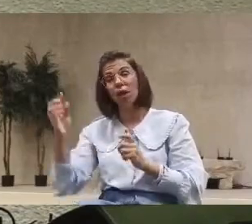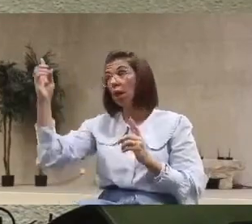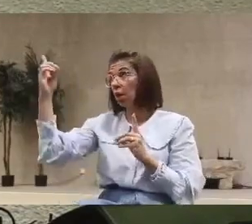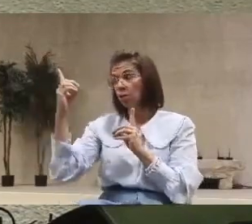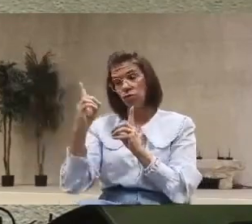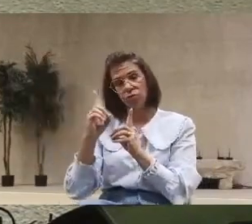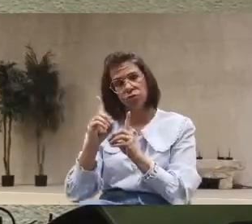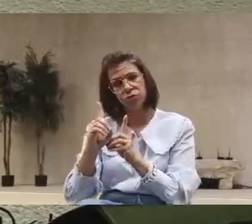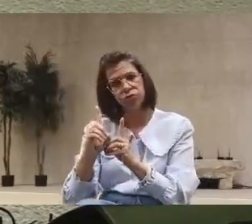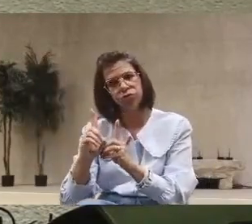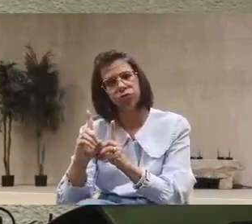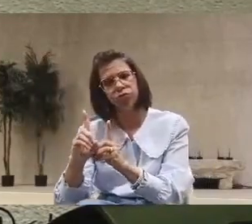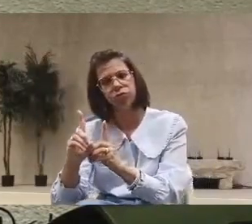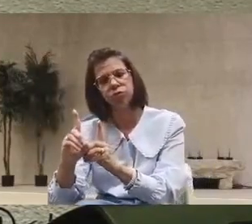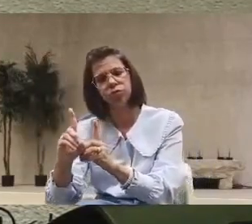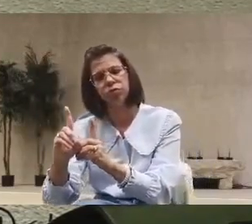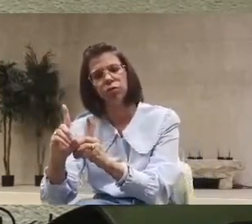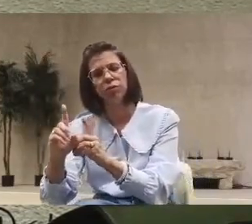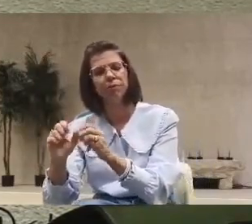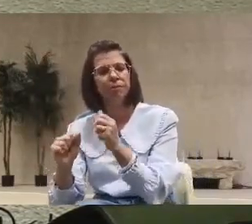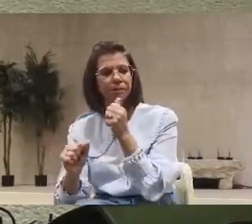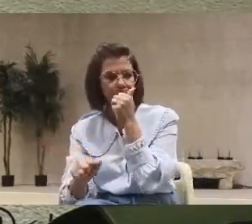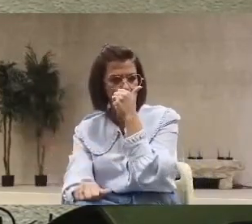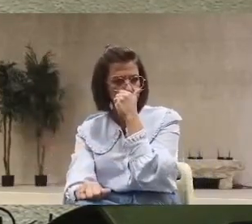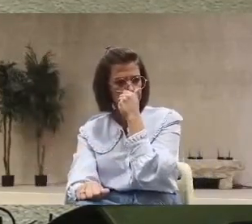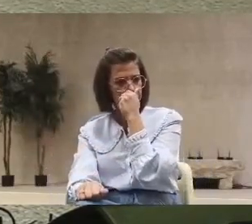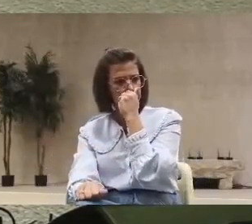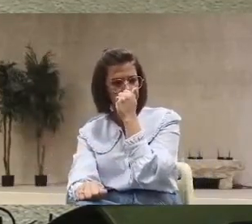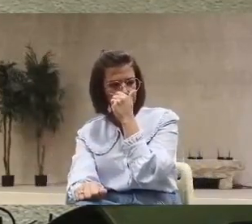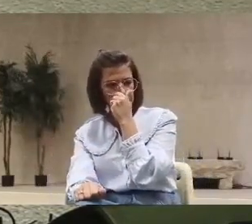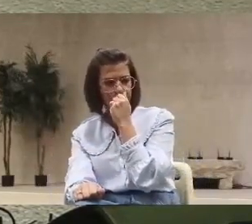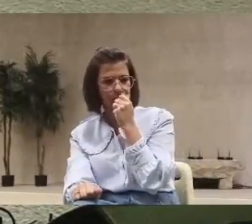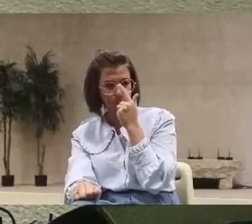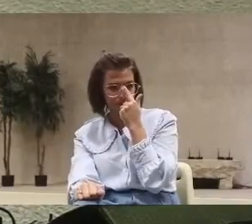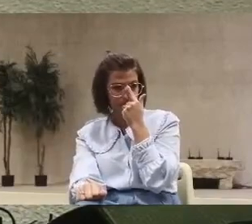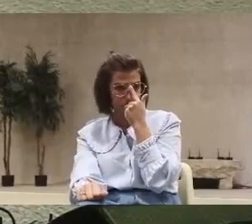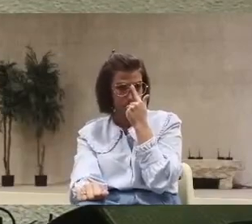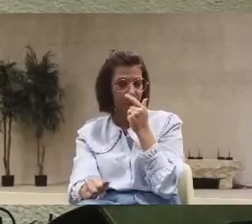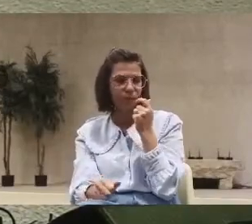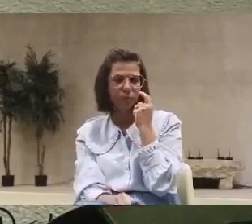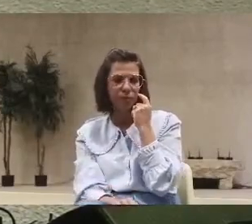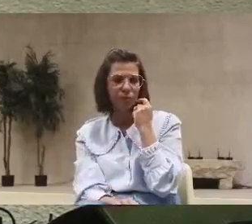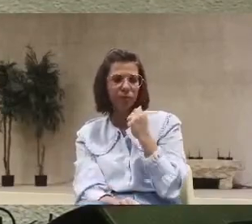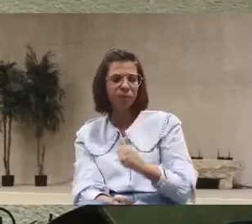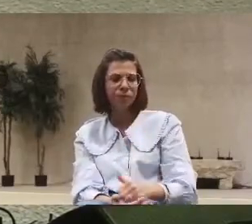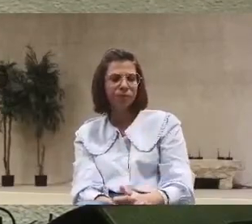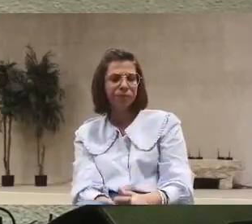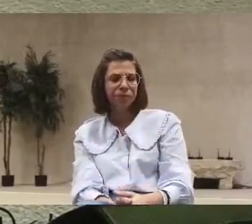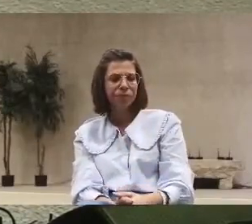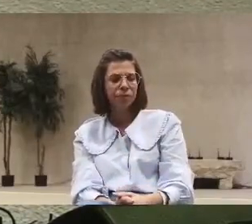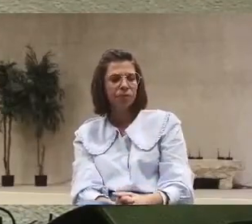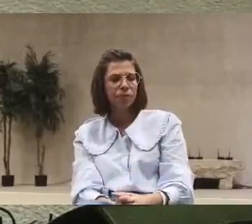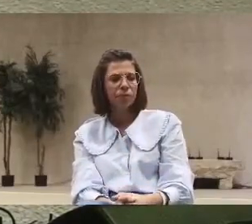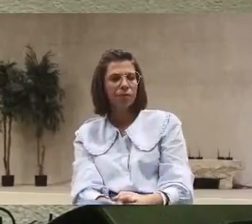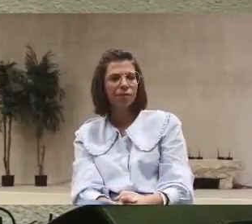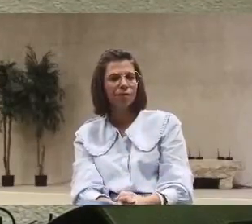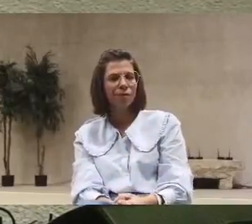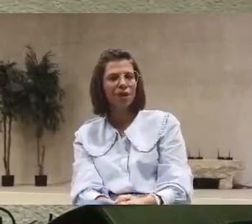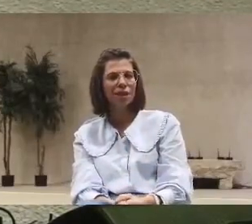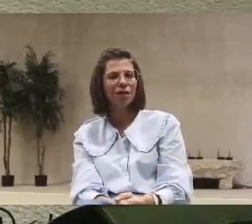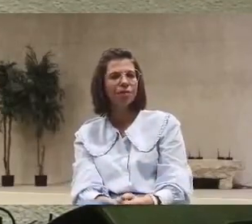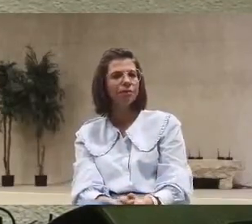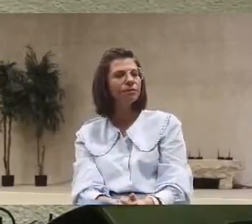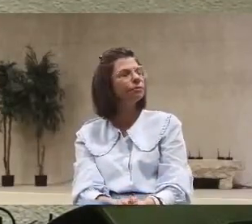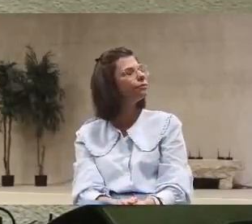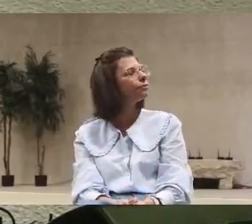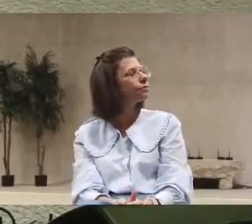facile de tomber dans toutes sortes de travers je dis bien que l'évangile